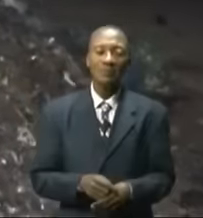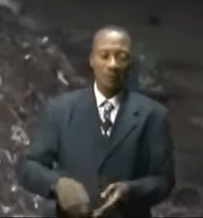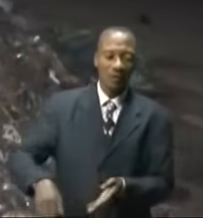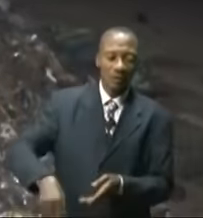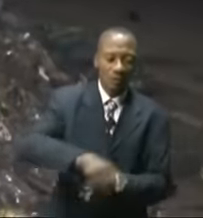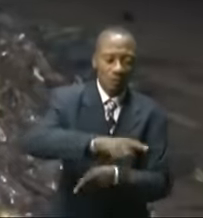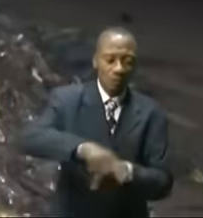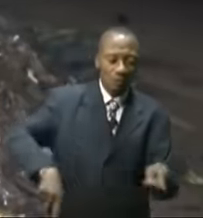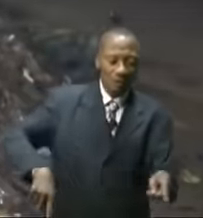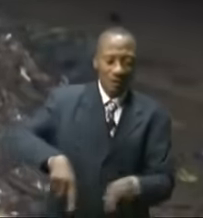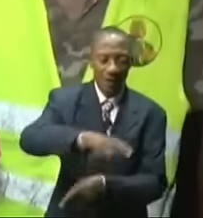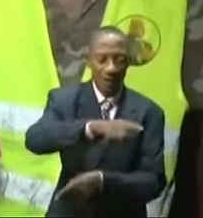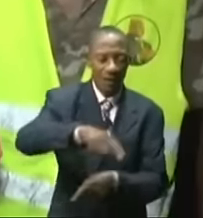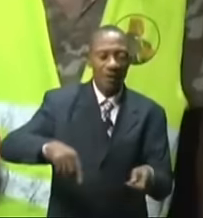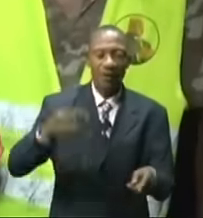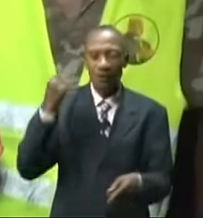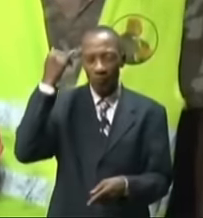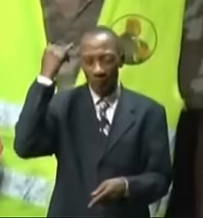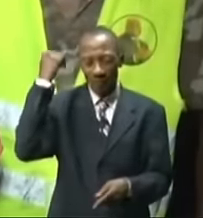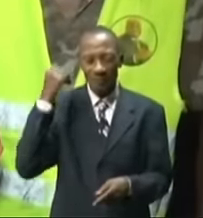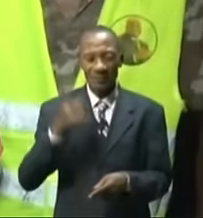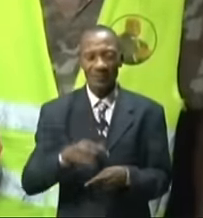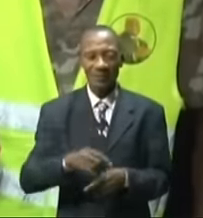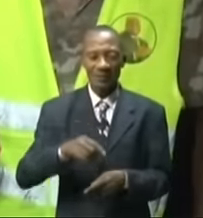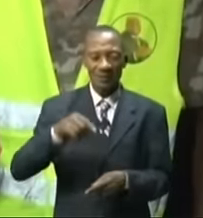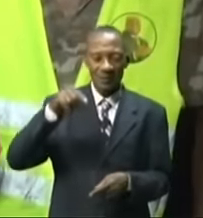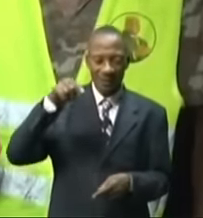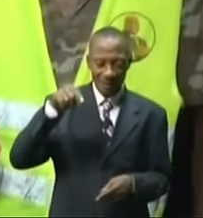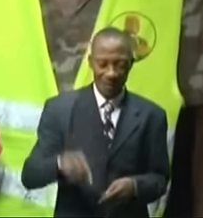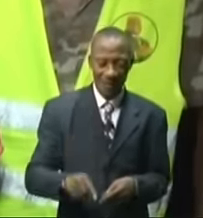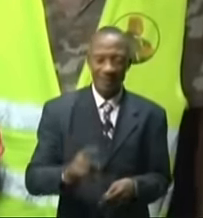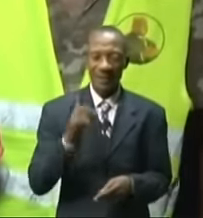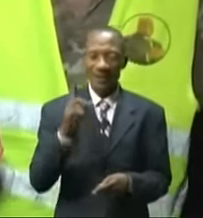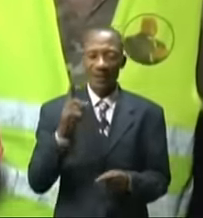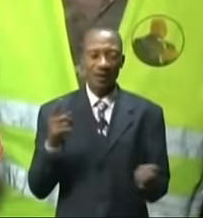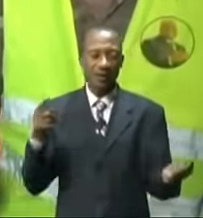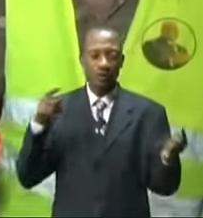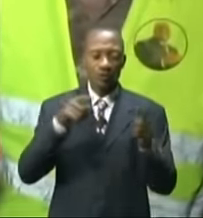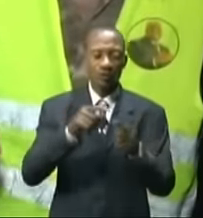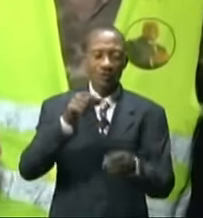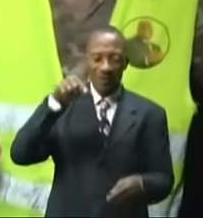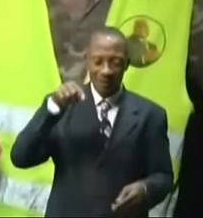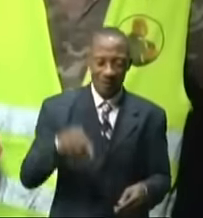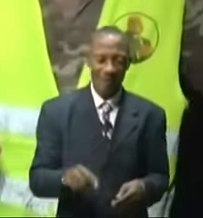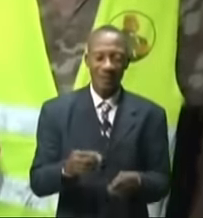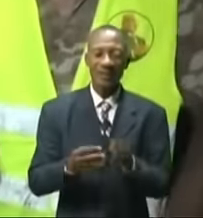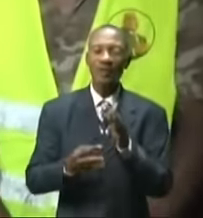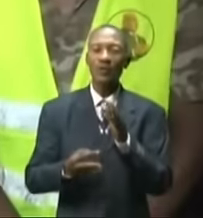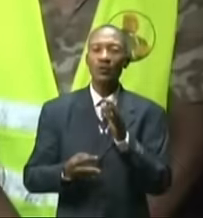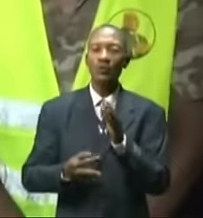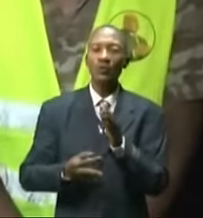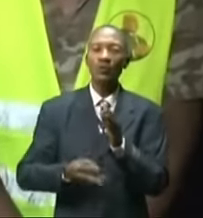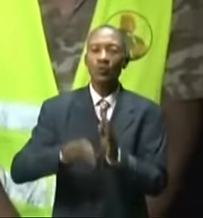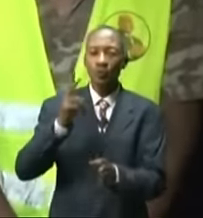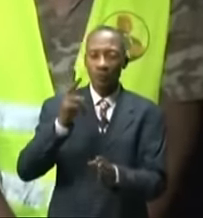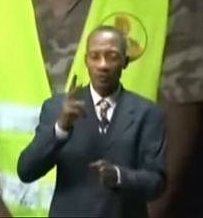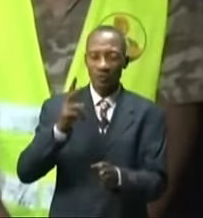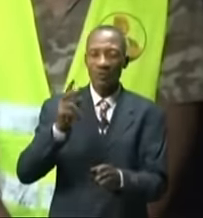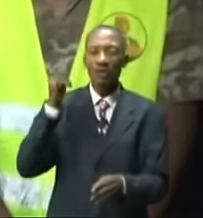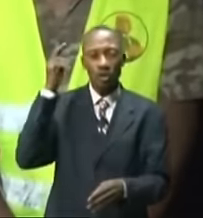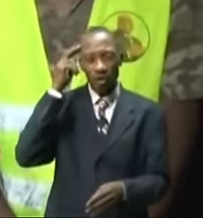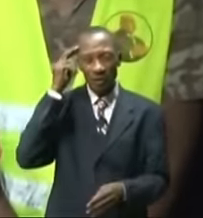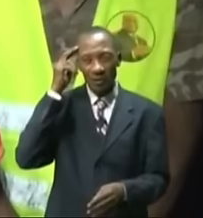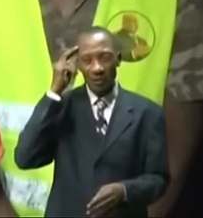compris entre quartier 1 et quartier 12, jusqu'au quartier 12, en train de superviser personnellement les